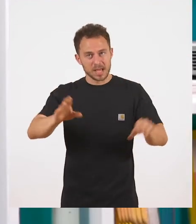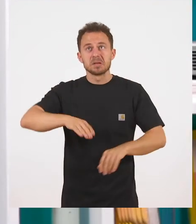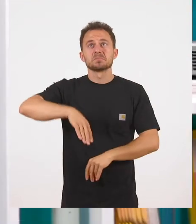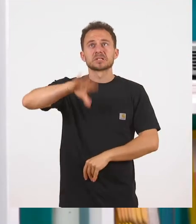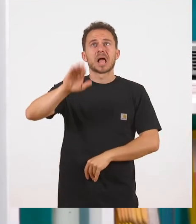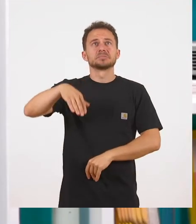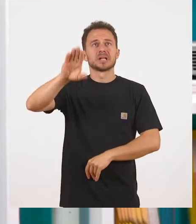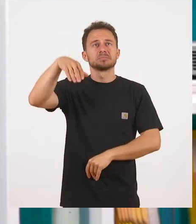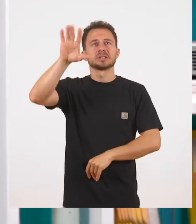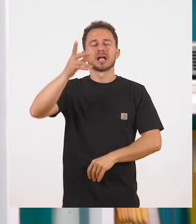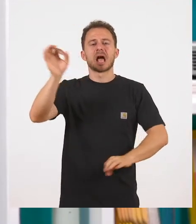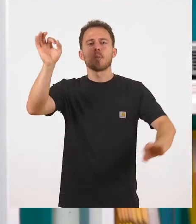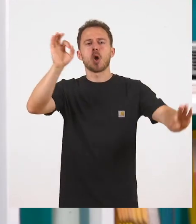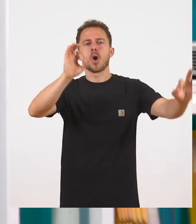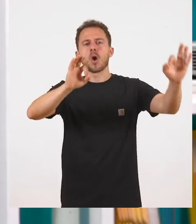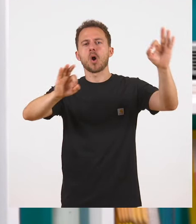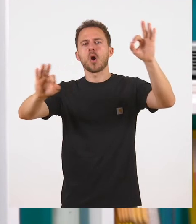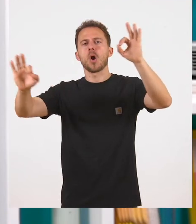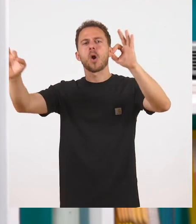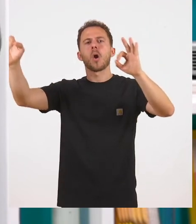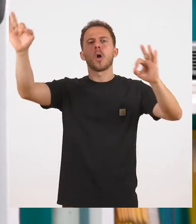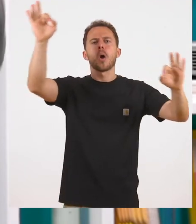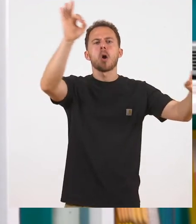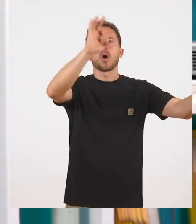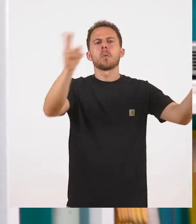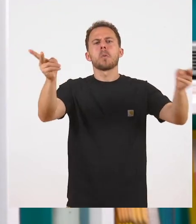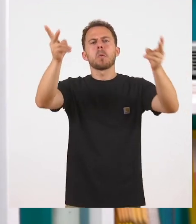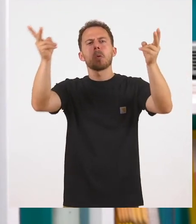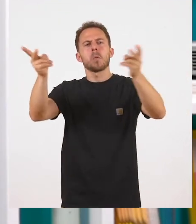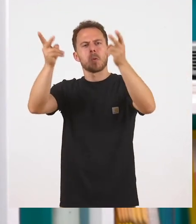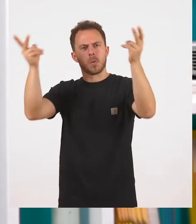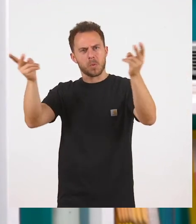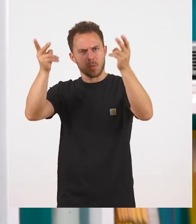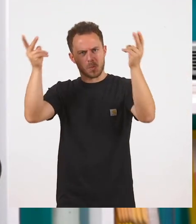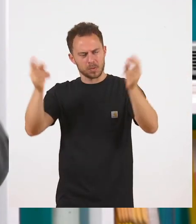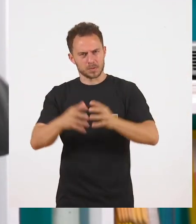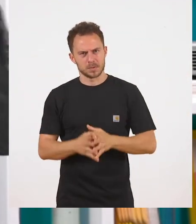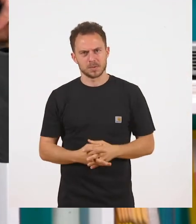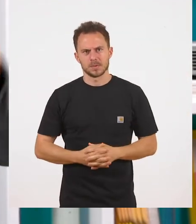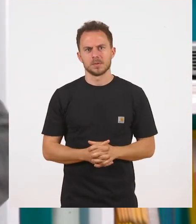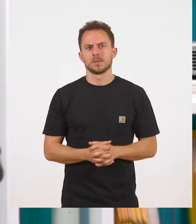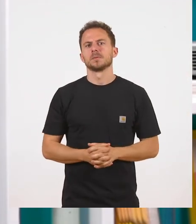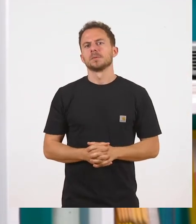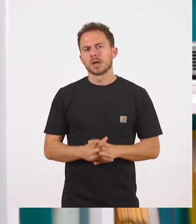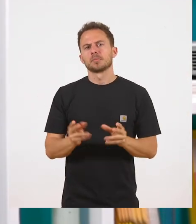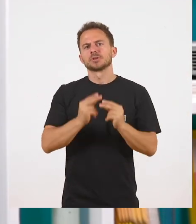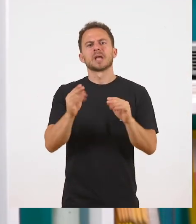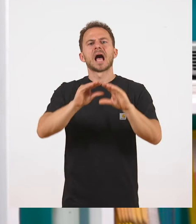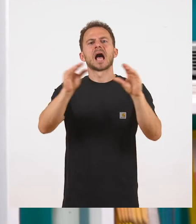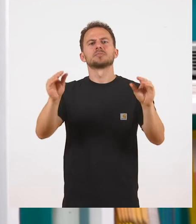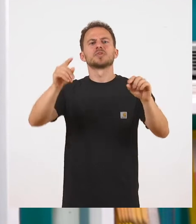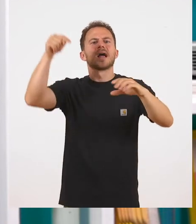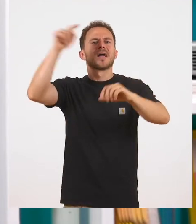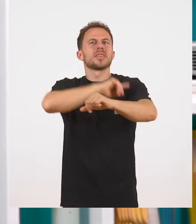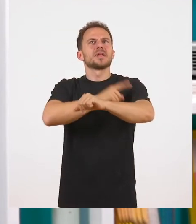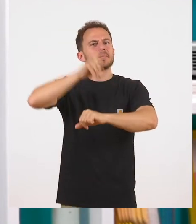σε πολύ μεγάλο υψόμετρο, είναι σε πιο αραιές θέσεις μεταξύ τους και έτσι έχουμε πιο αραιή ατμόσφαιρα γιατί δέχονται